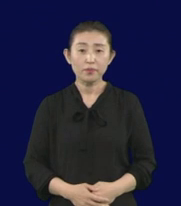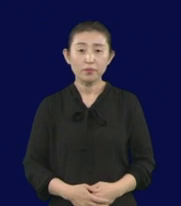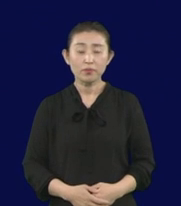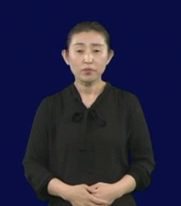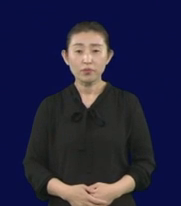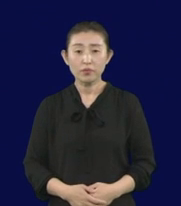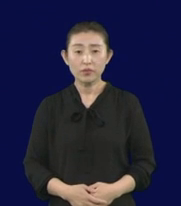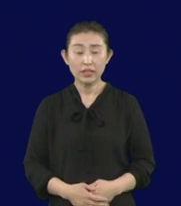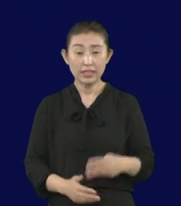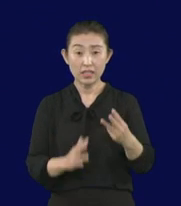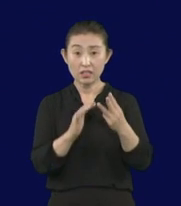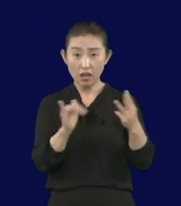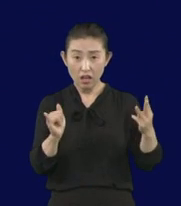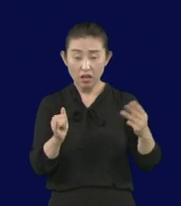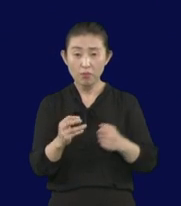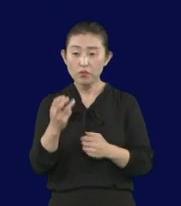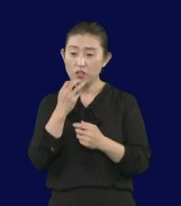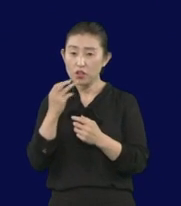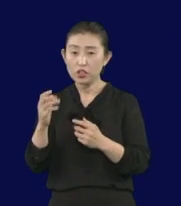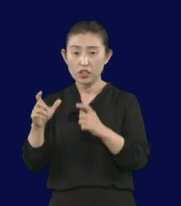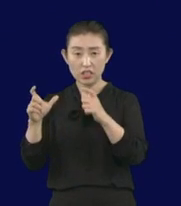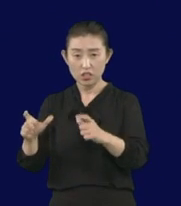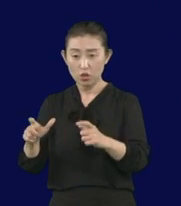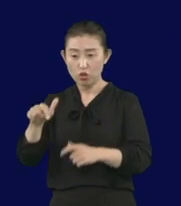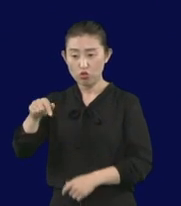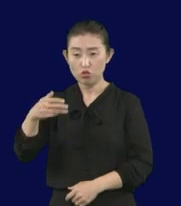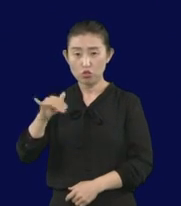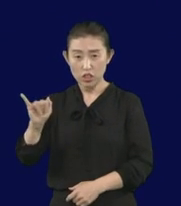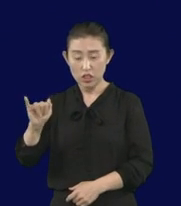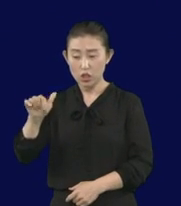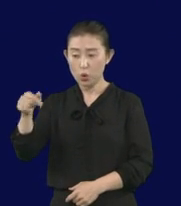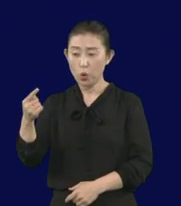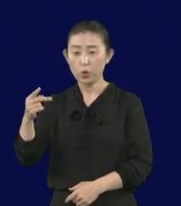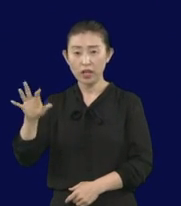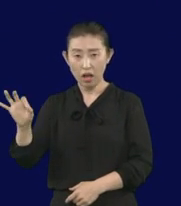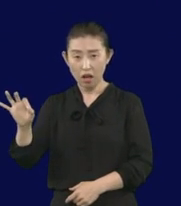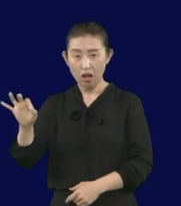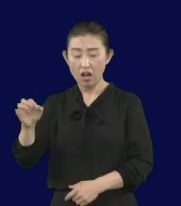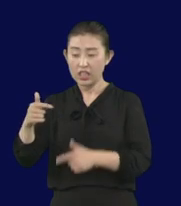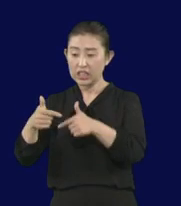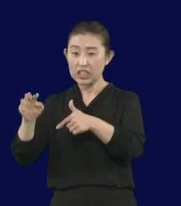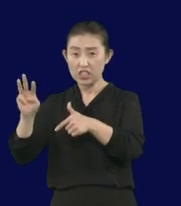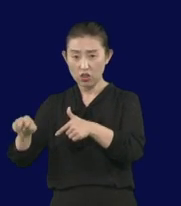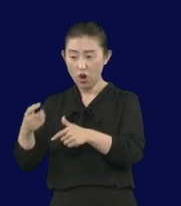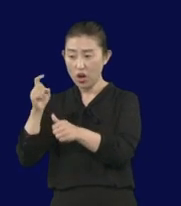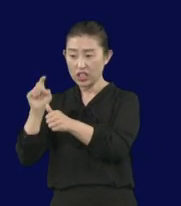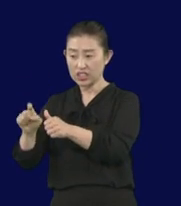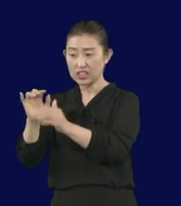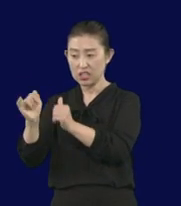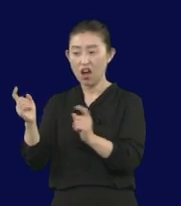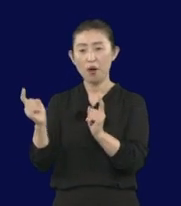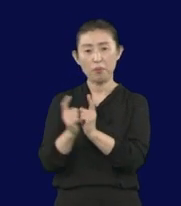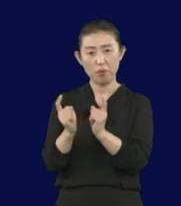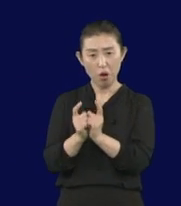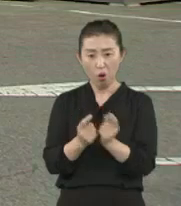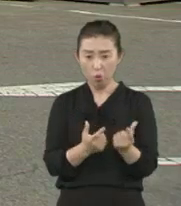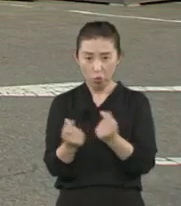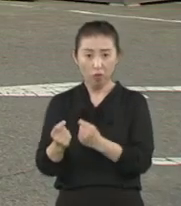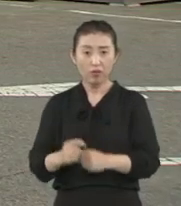받았는데 세 사람 모두 경기도 구리와 고양, 인천 남동구 등 수도권 확진자를 만났다는 공통점이